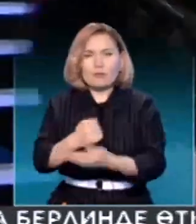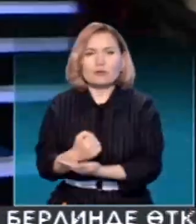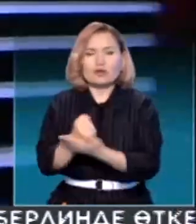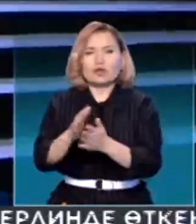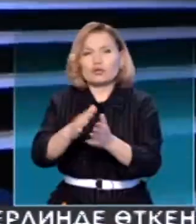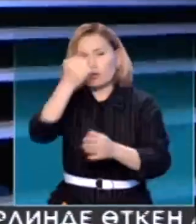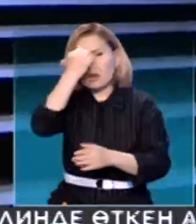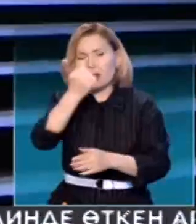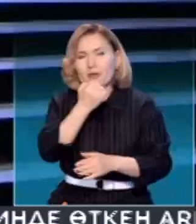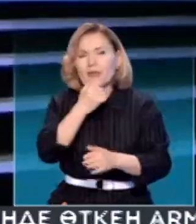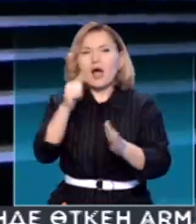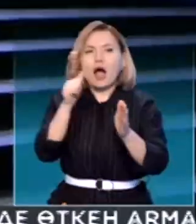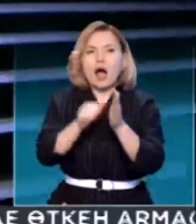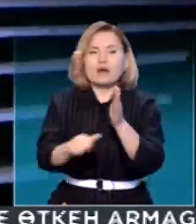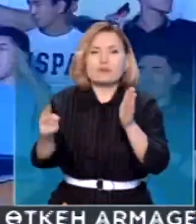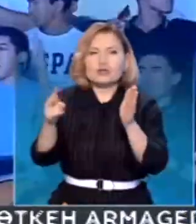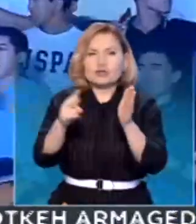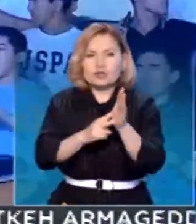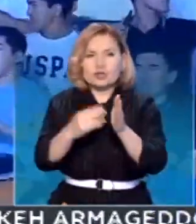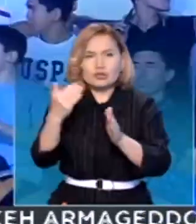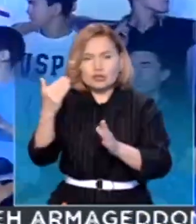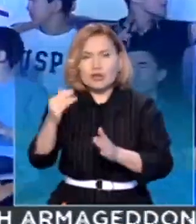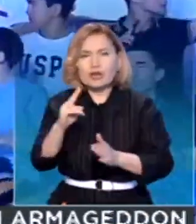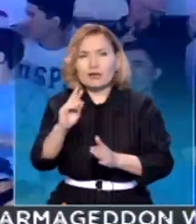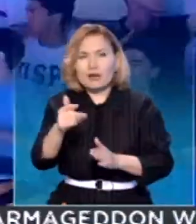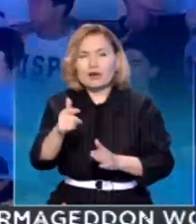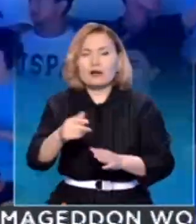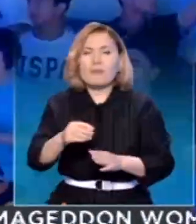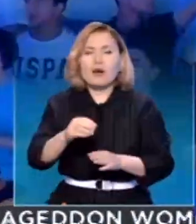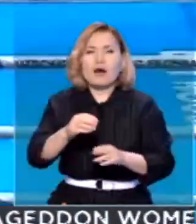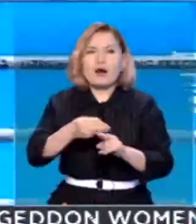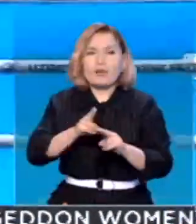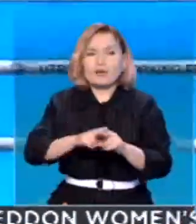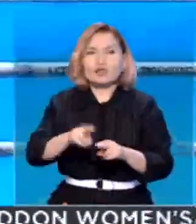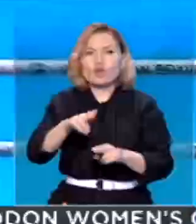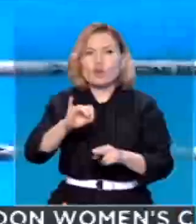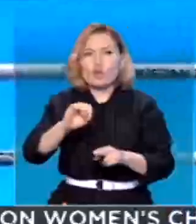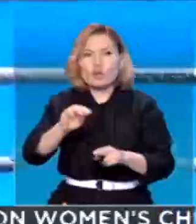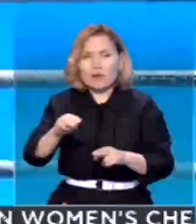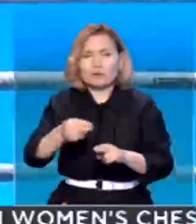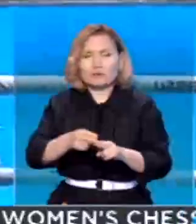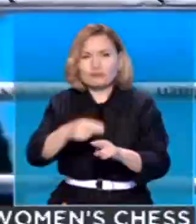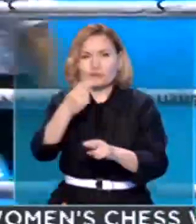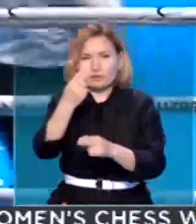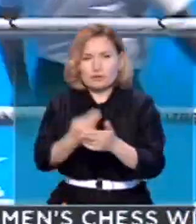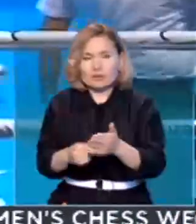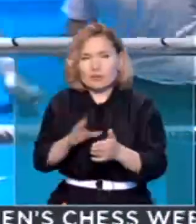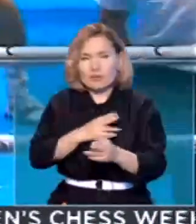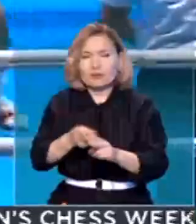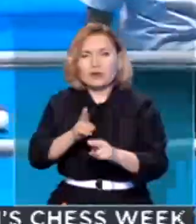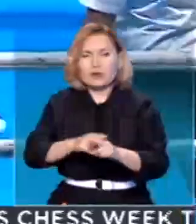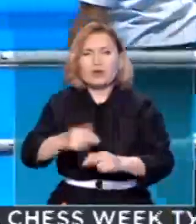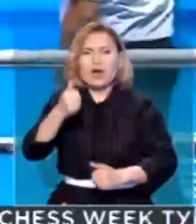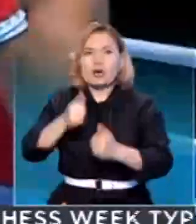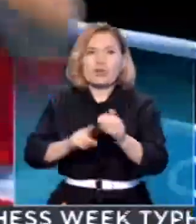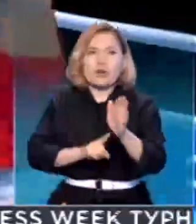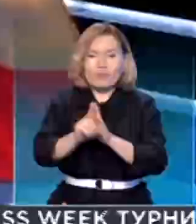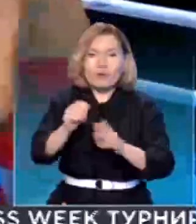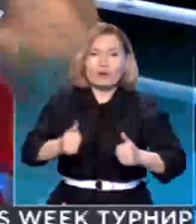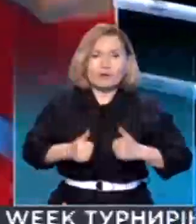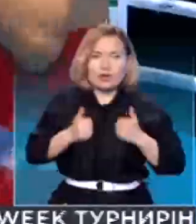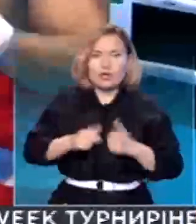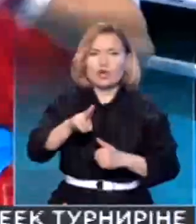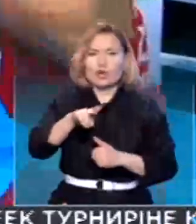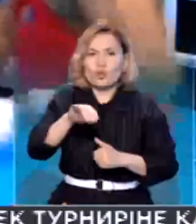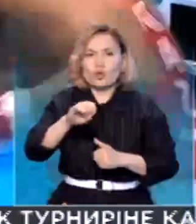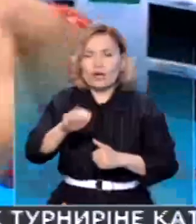Ал 67 келі салмақтағы үмітіміз Дулат Бекбау жергілікті асықоджа Мойдин Худжаевтан айласын асыр алмады. Жекпе-жек басыла салысымен алға ұмтылған Дулат